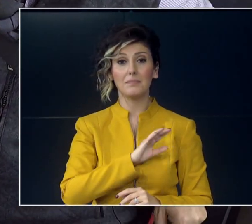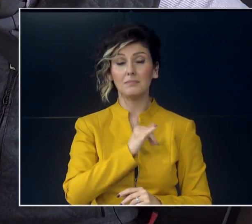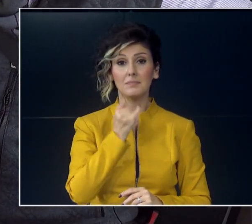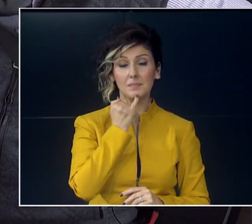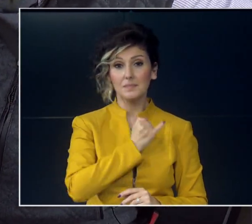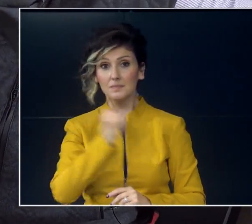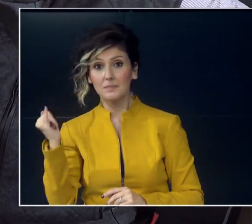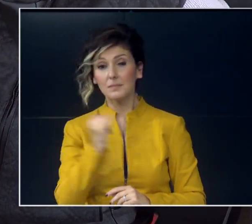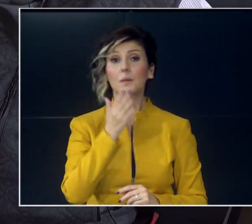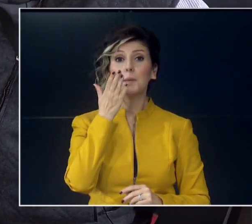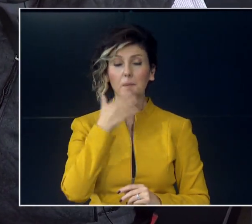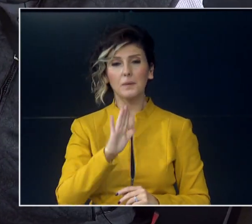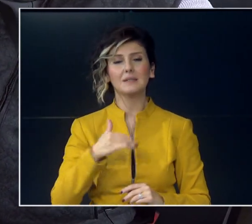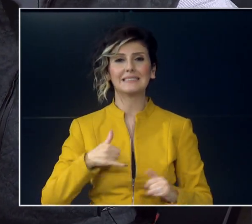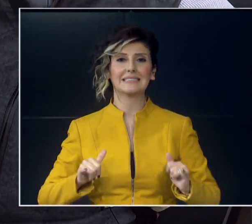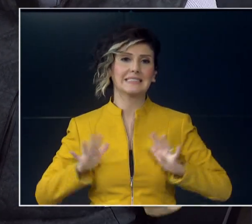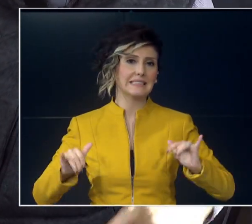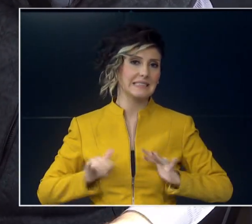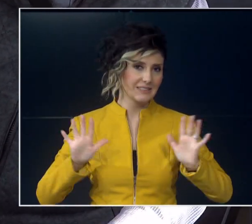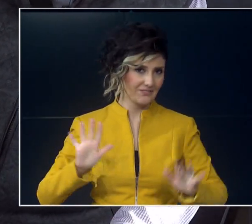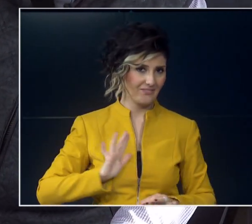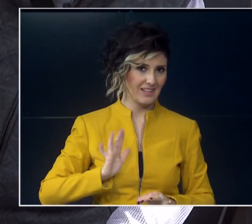çok rahat edemiyorum.